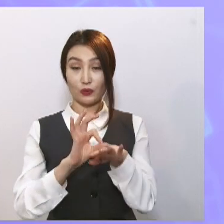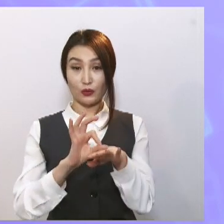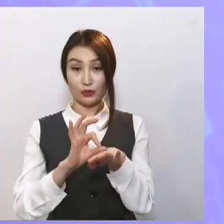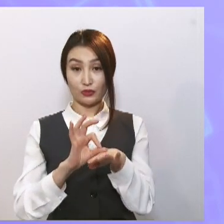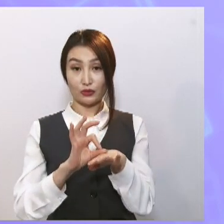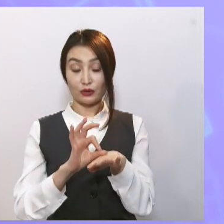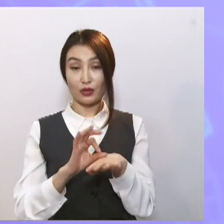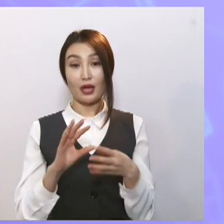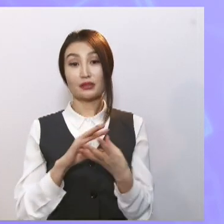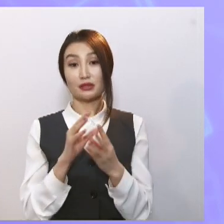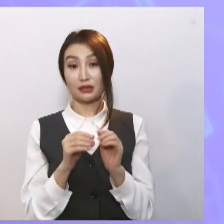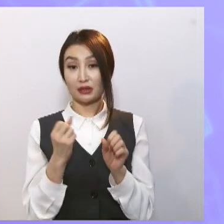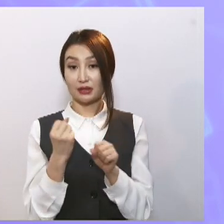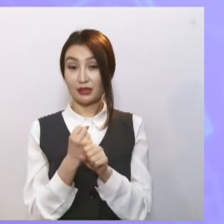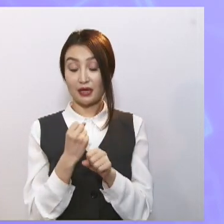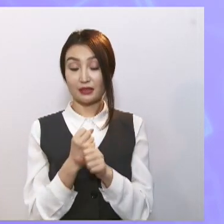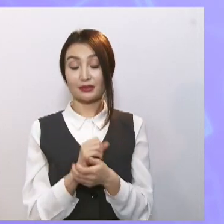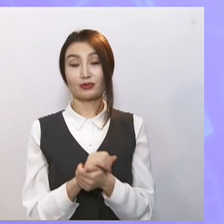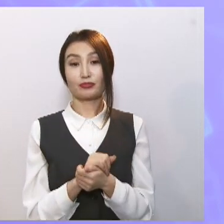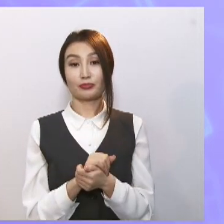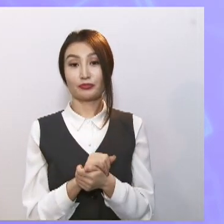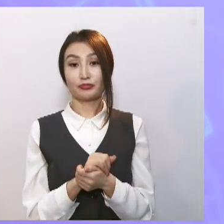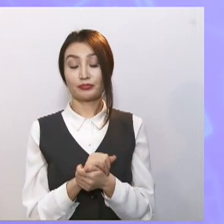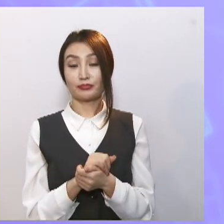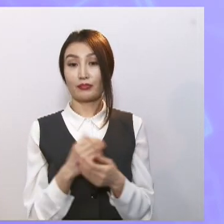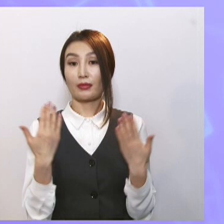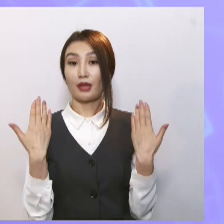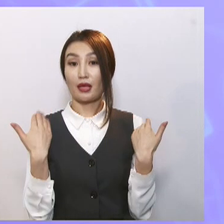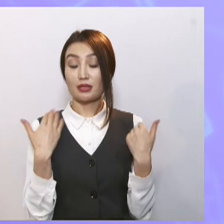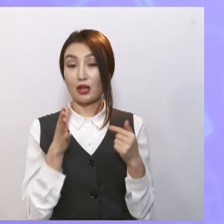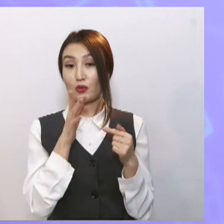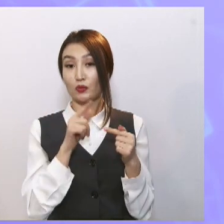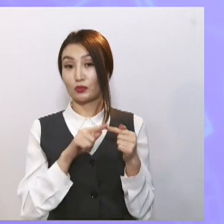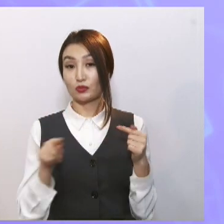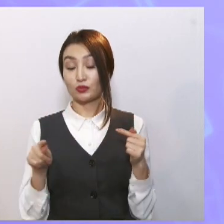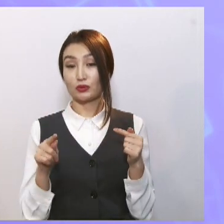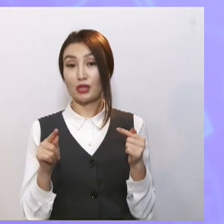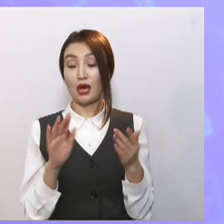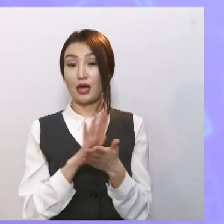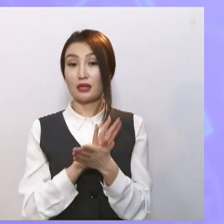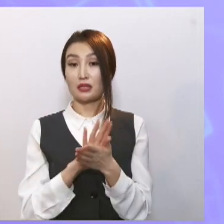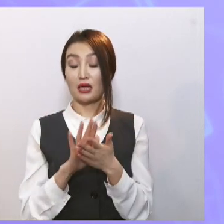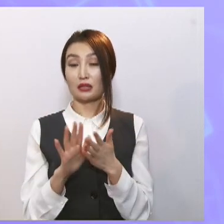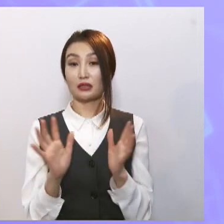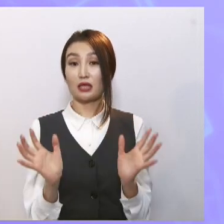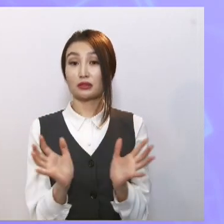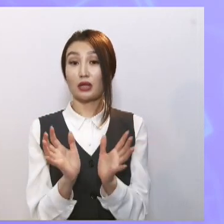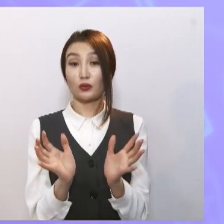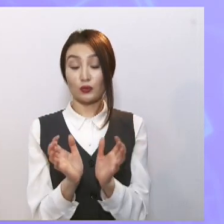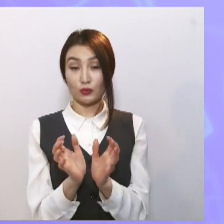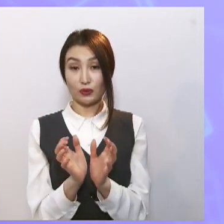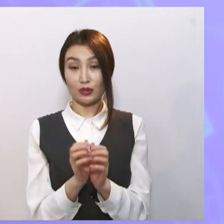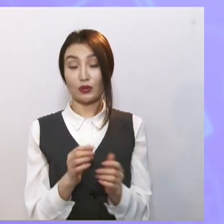жөнүндө жыйынтык чыгардык. Эс алуу учурунда тазалыкты сактоо керектиги